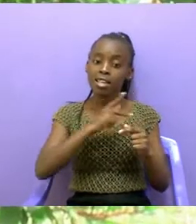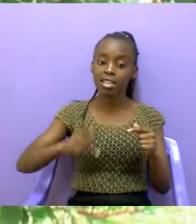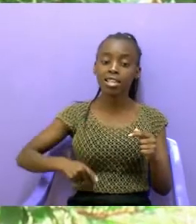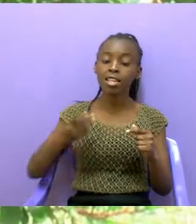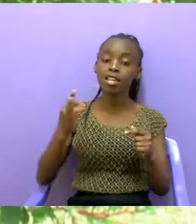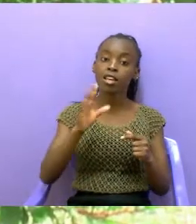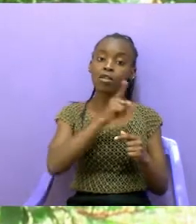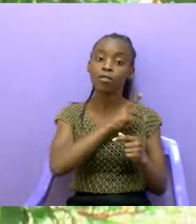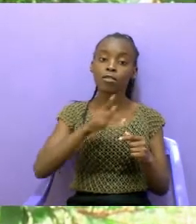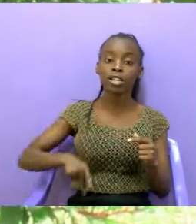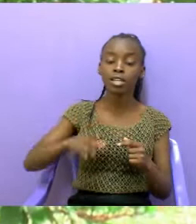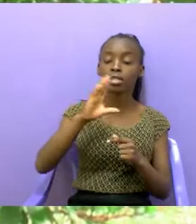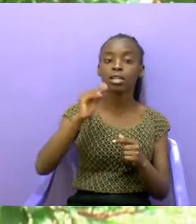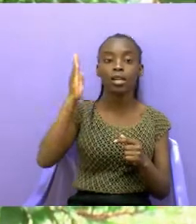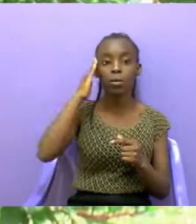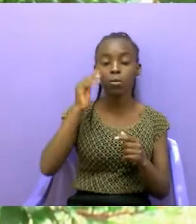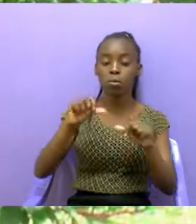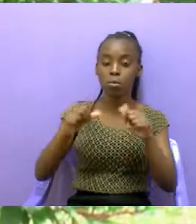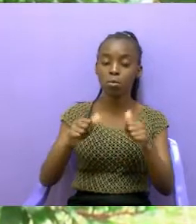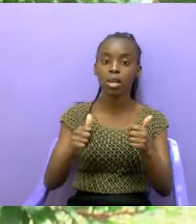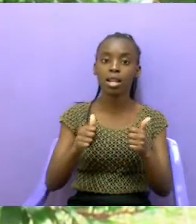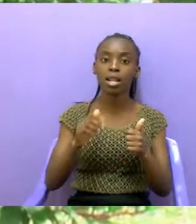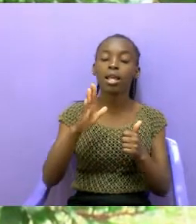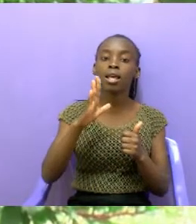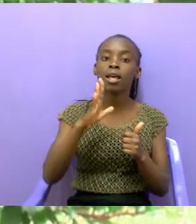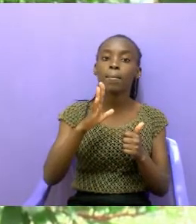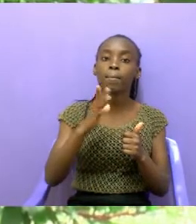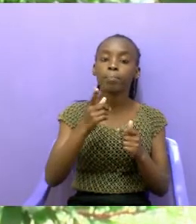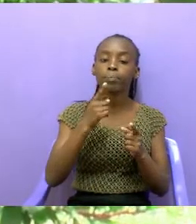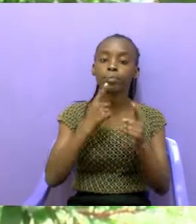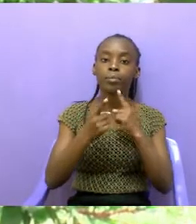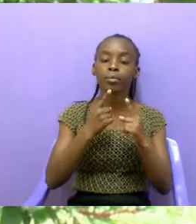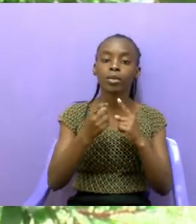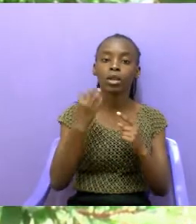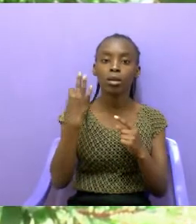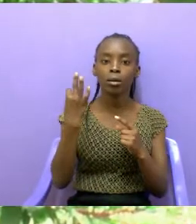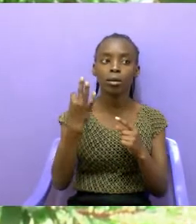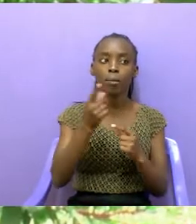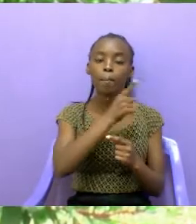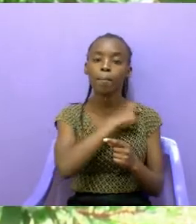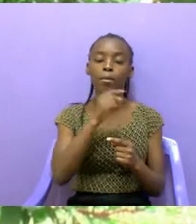pia anakujua vizuri. Nataka niongee jambo la tatu na nitakuwa tunaomba na wewe.